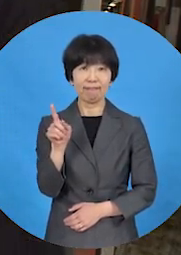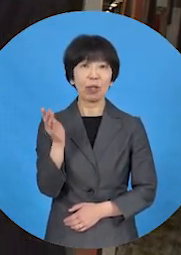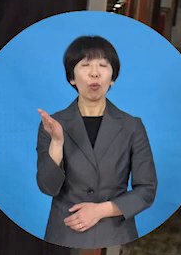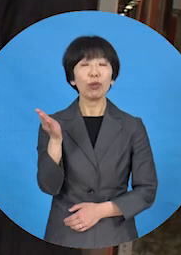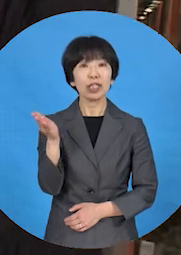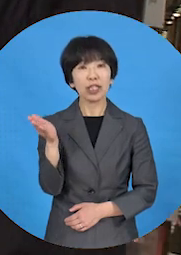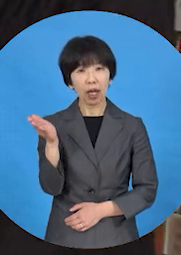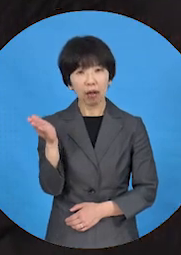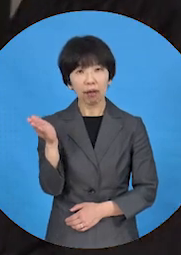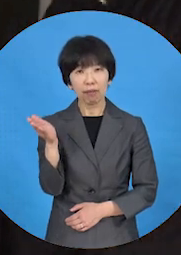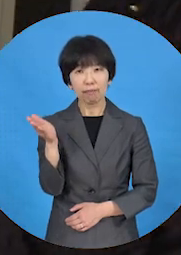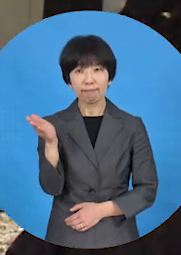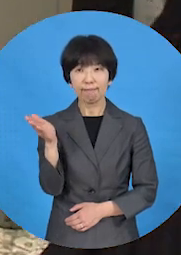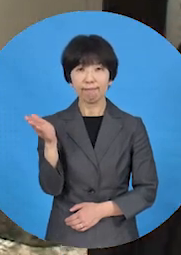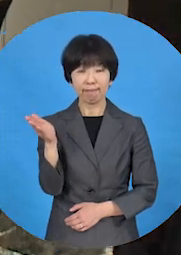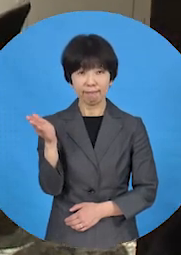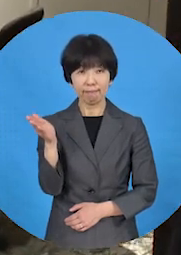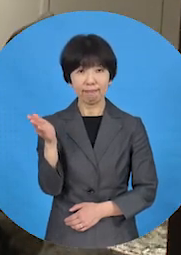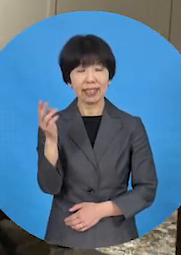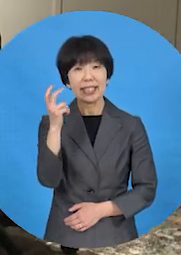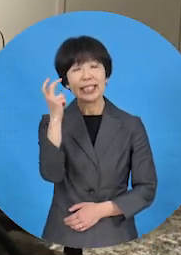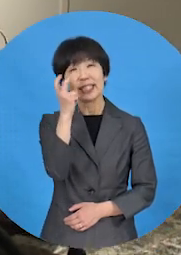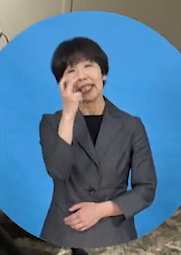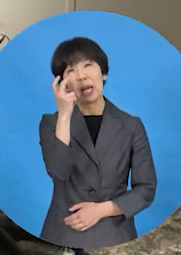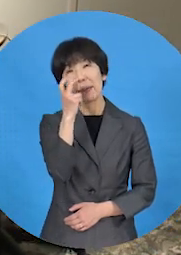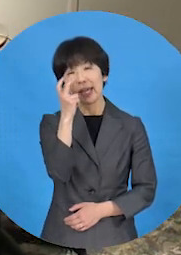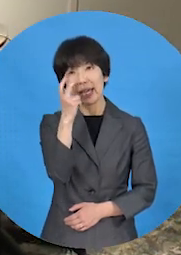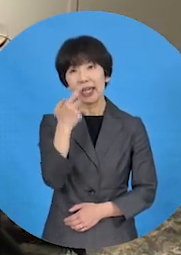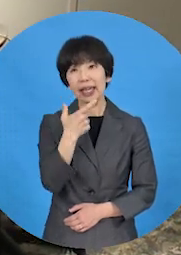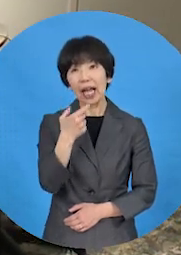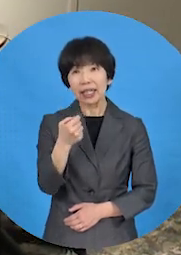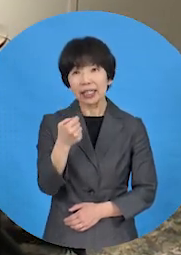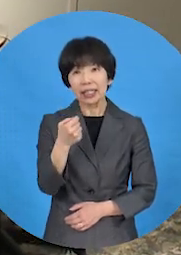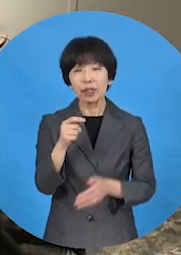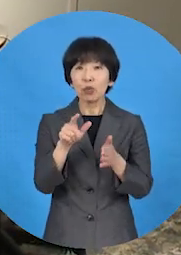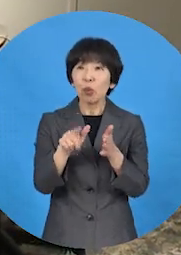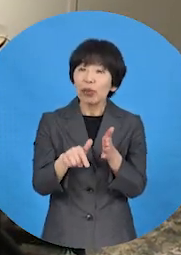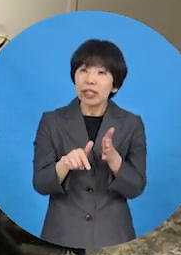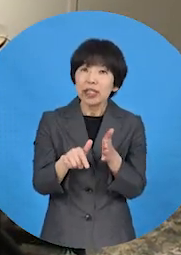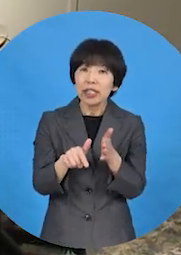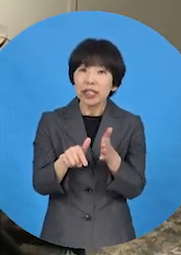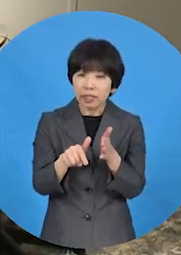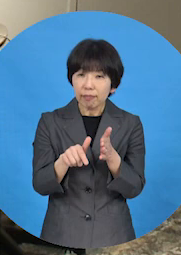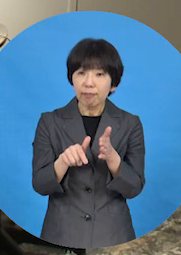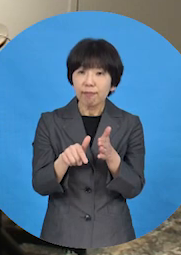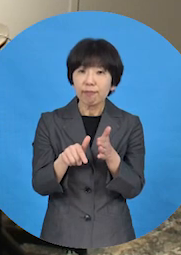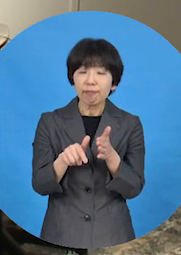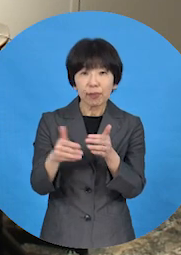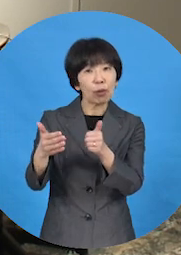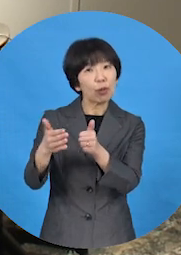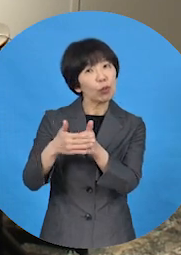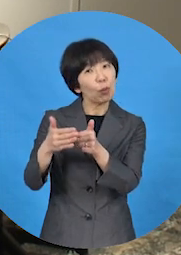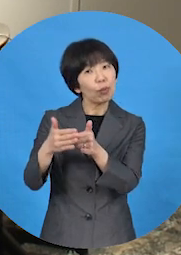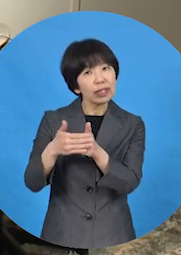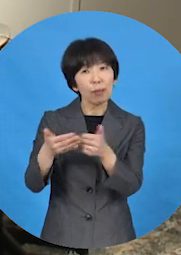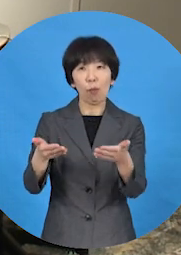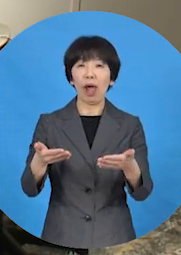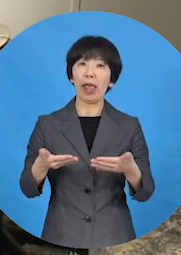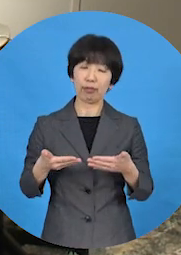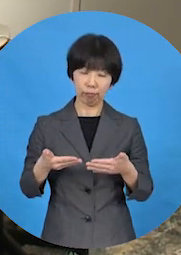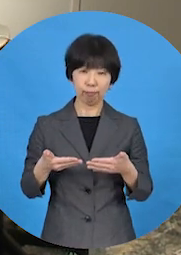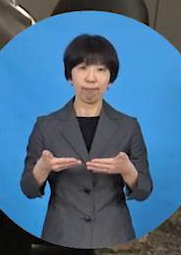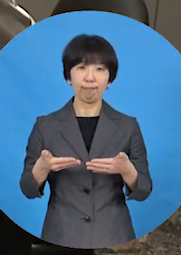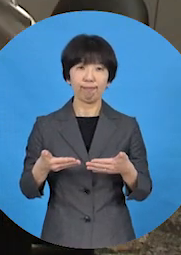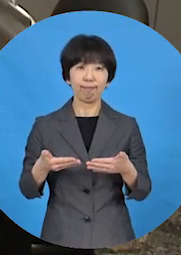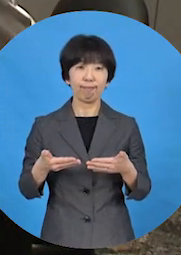こちらはレファレンスカウンターといって、調べ物、学習、深い学習であるだとか、調査研究